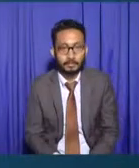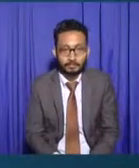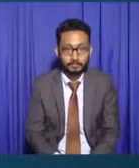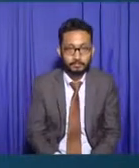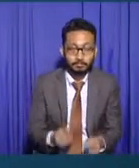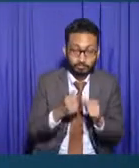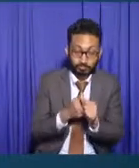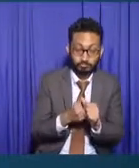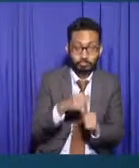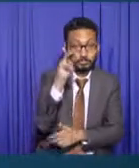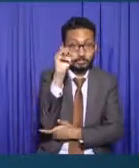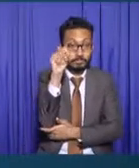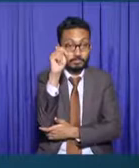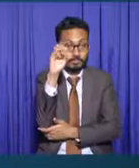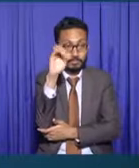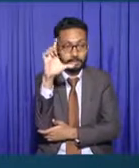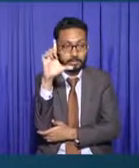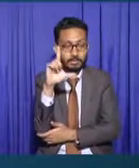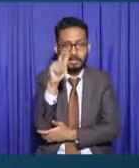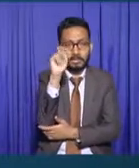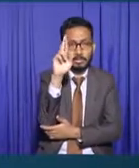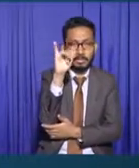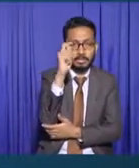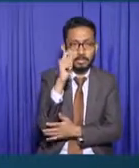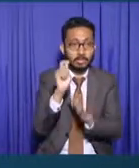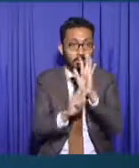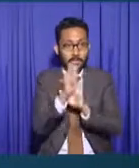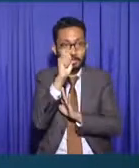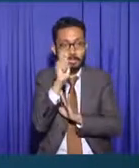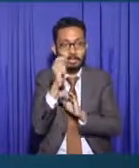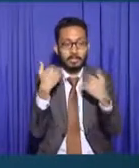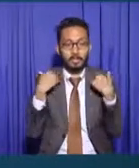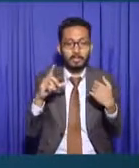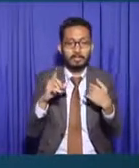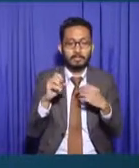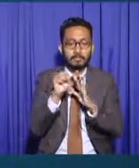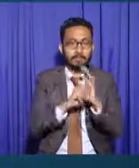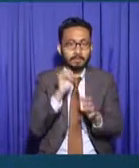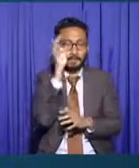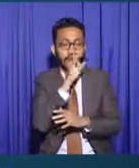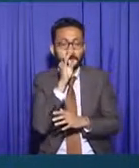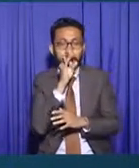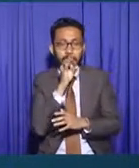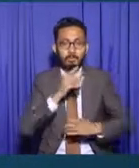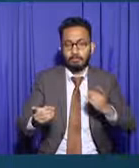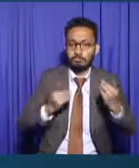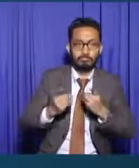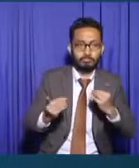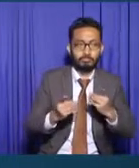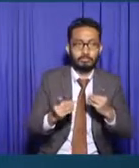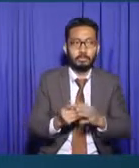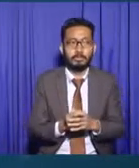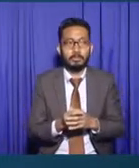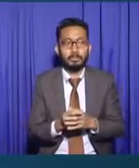menurut Mendel trik tinggi adalah sifat dominan yaitu